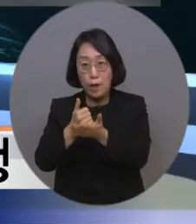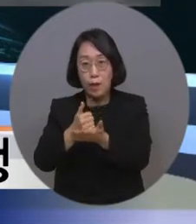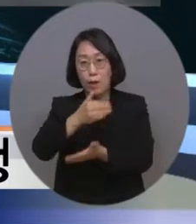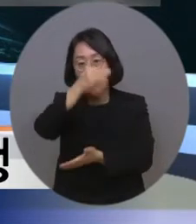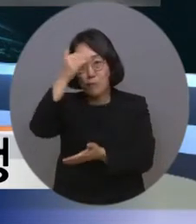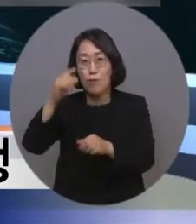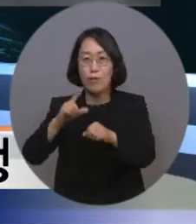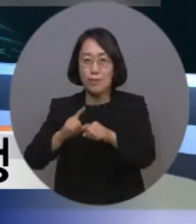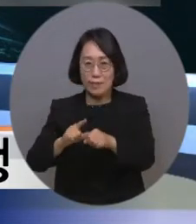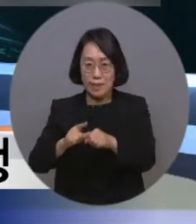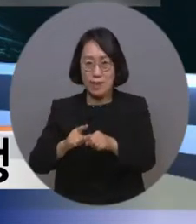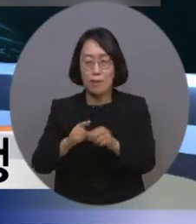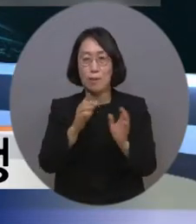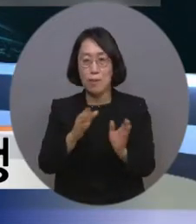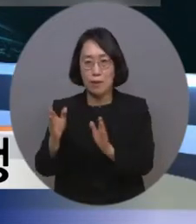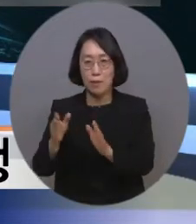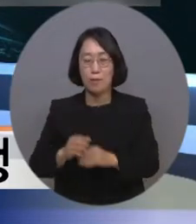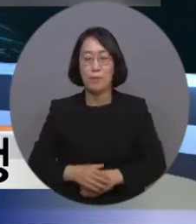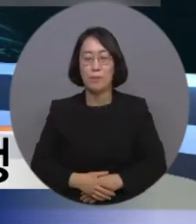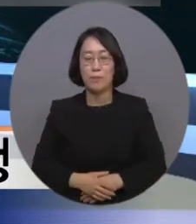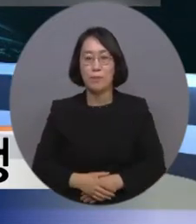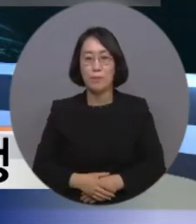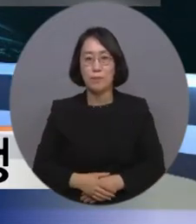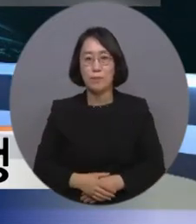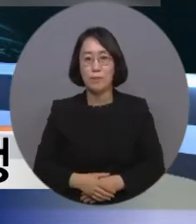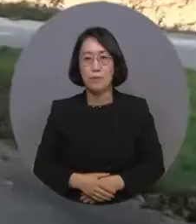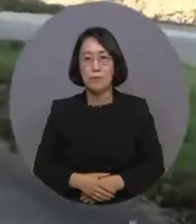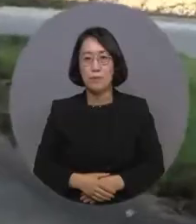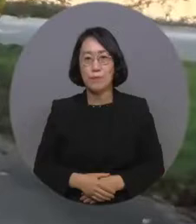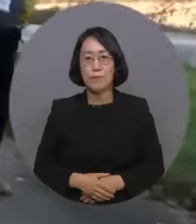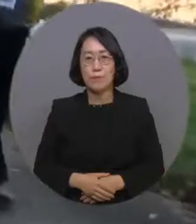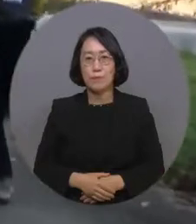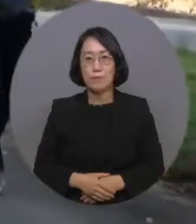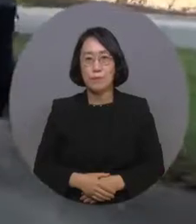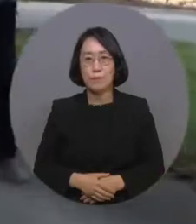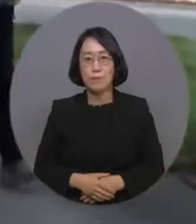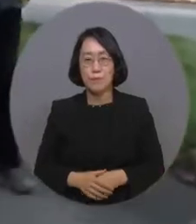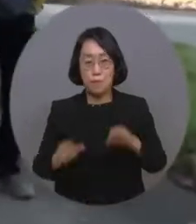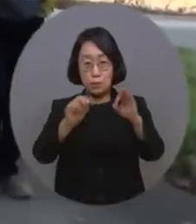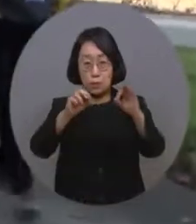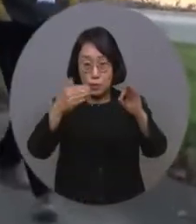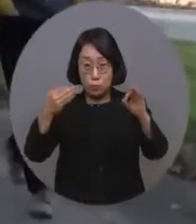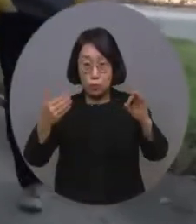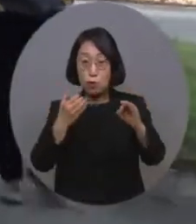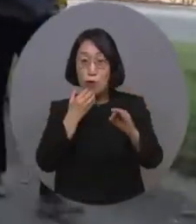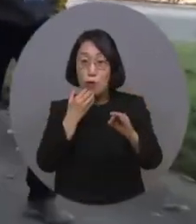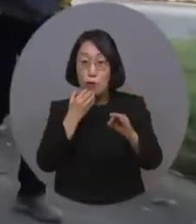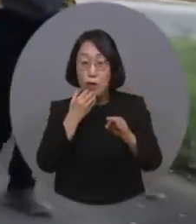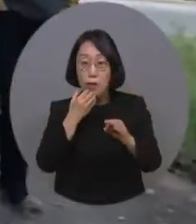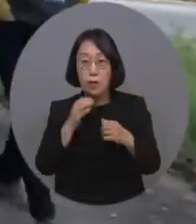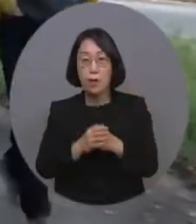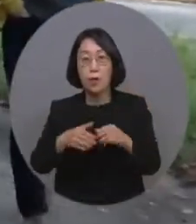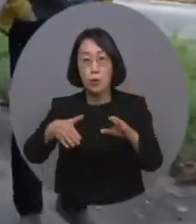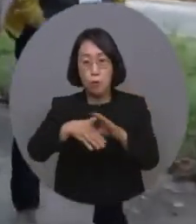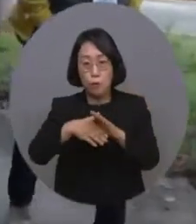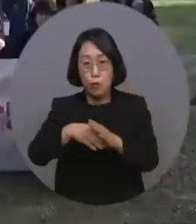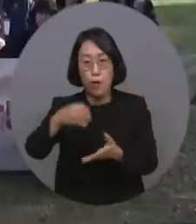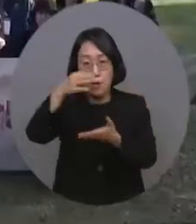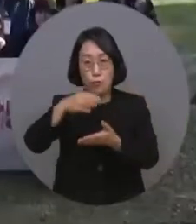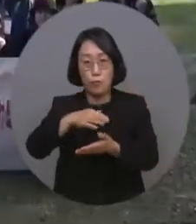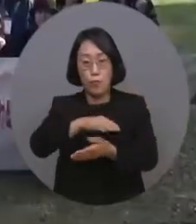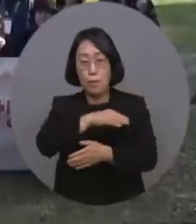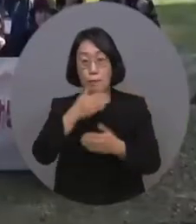시간이 마련됐습니다. 보도에 정우선 기자입니다. 지난 29일 경기문화유산 바로알기